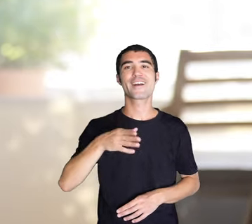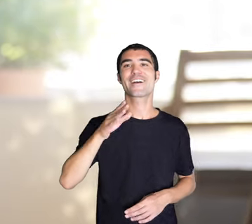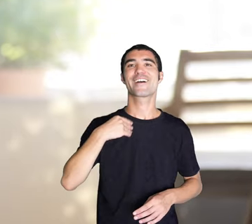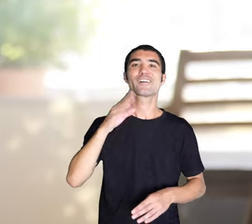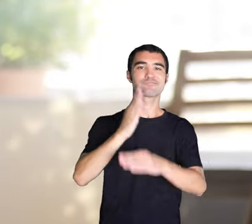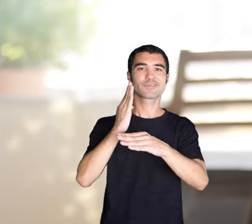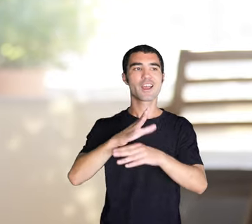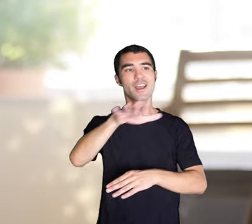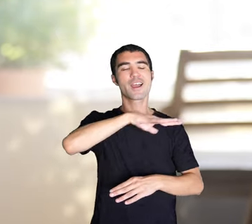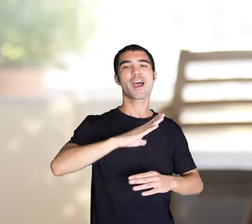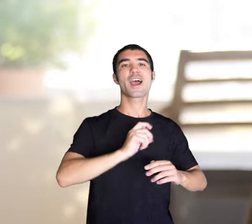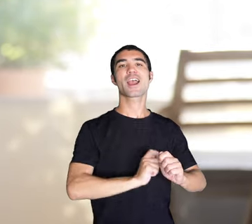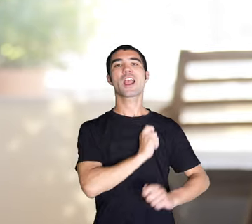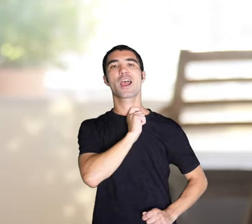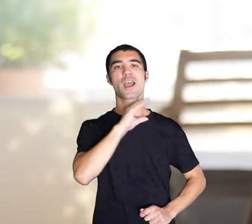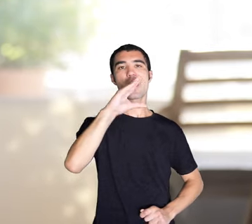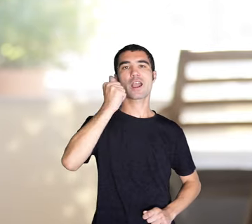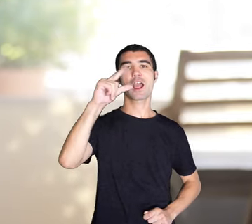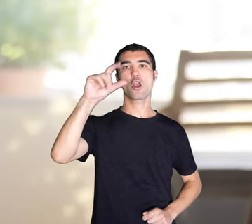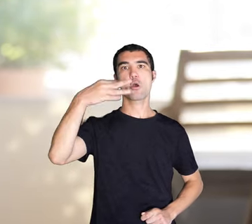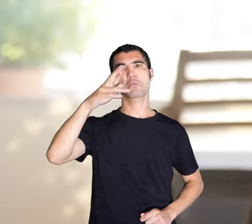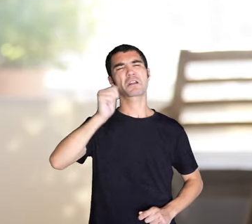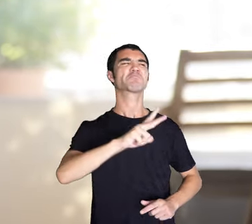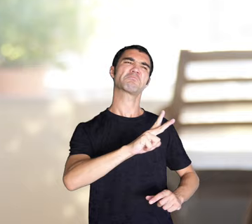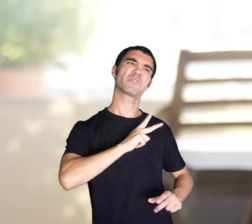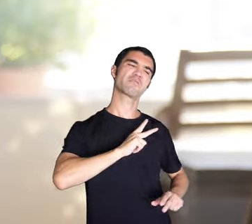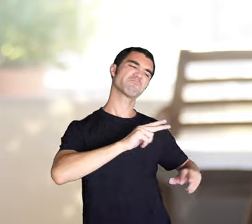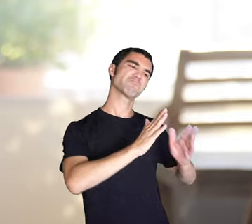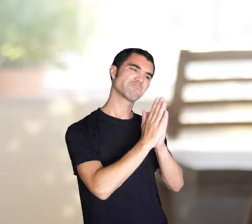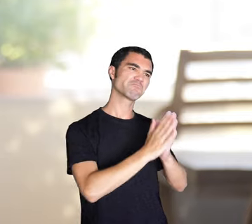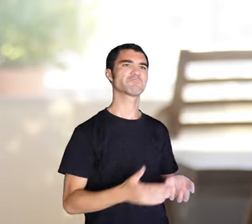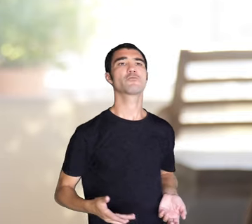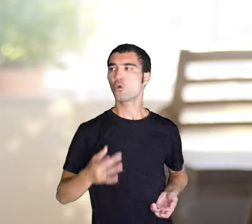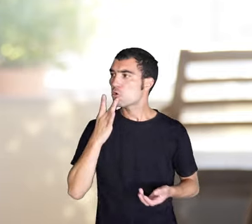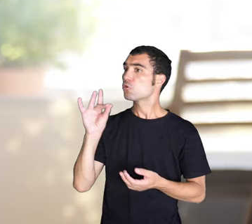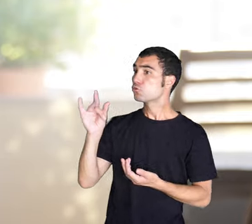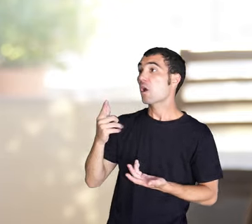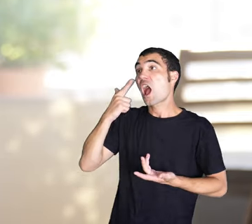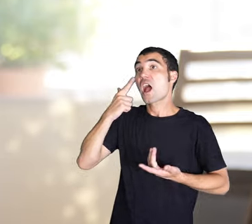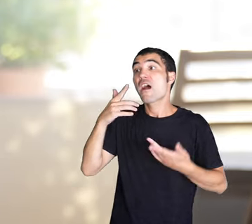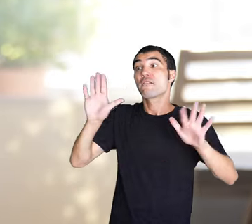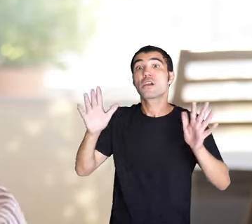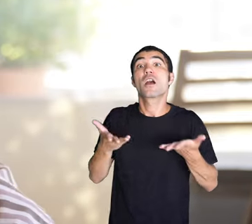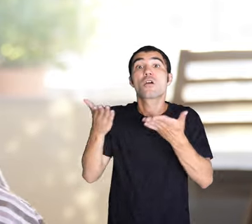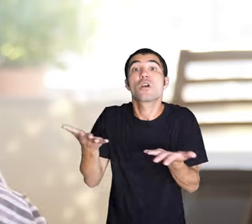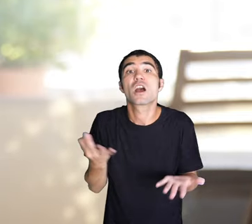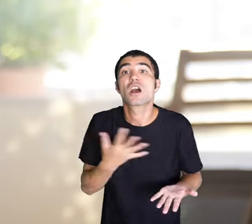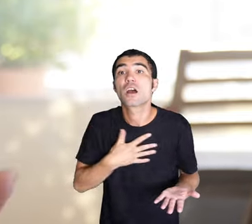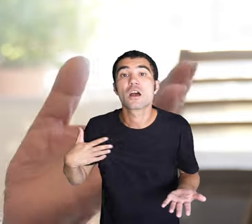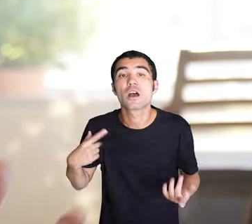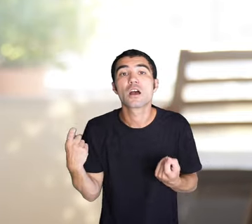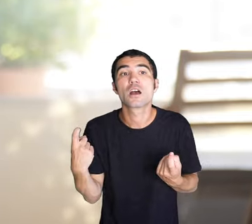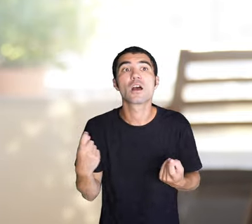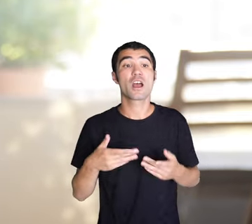la calabra, i li vaig dir, mam, me podria fer un favor. I diu, sí, home, si te puc. Dic, les